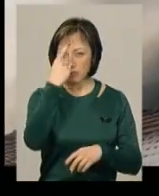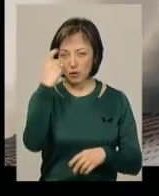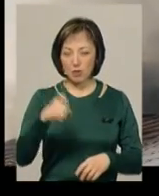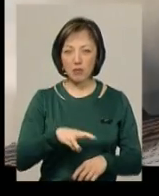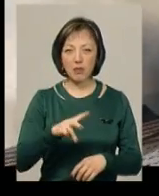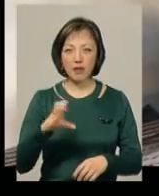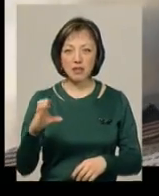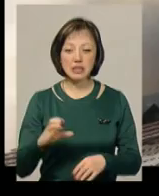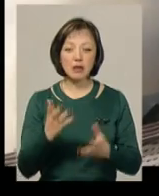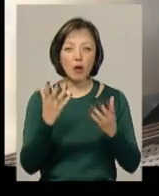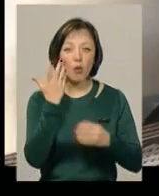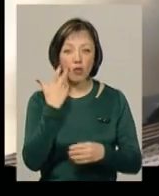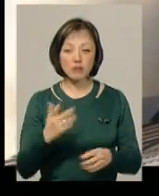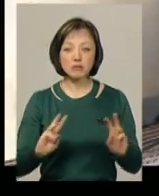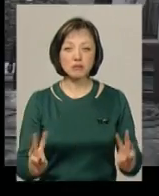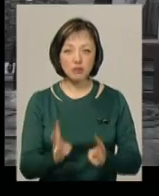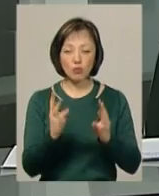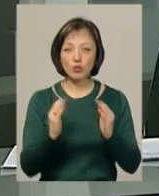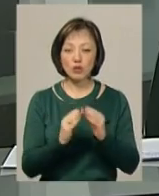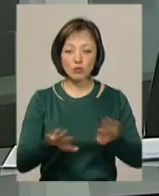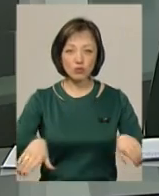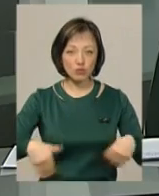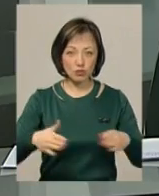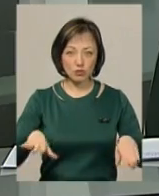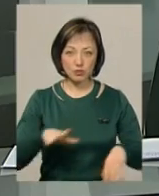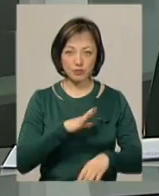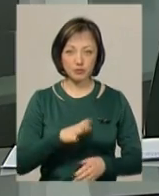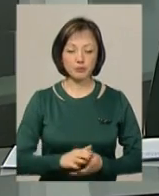надзвичайних ситуацій, на момент займання в будинку нікого не було.